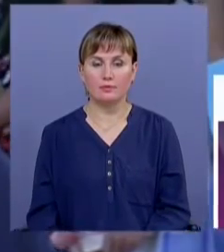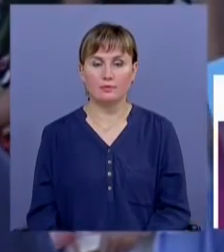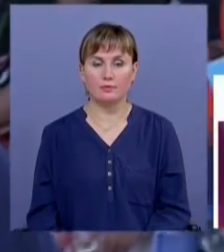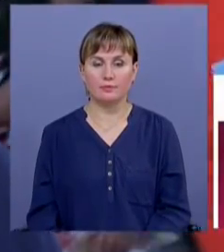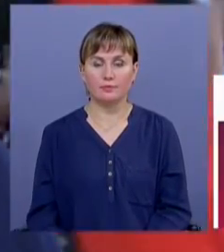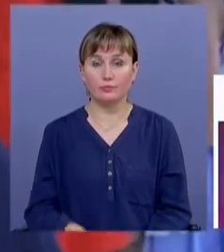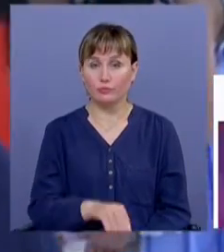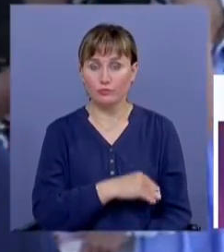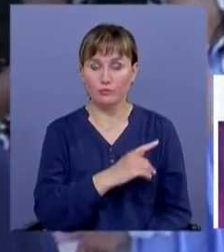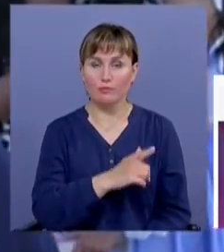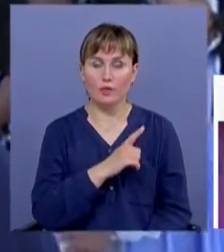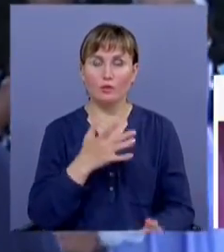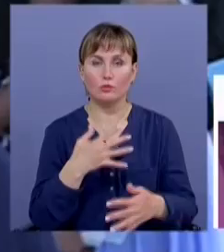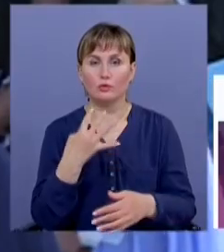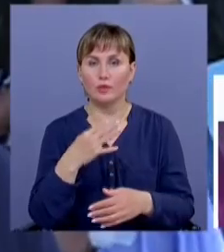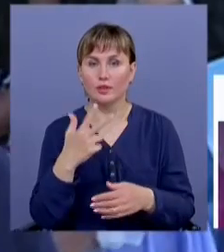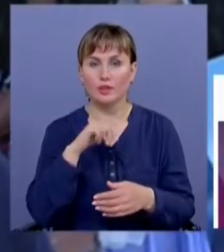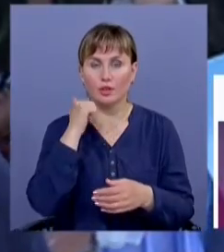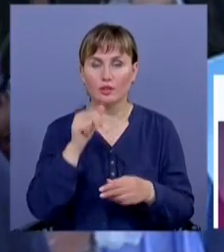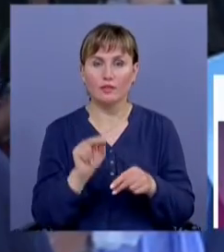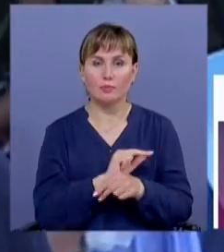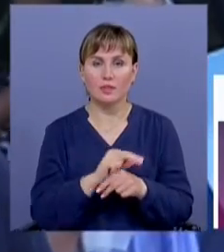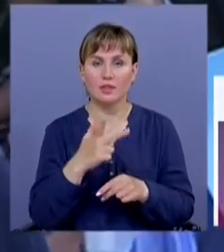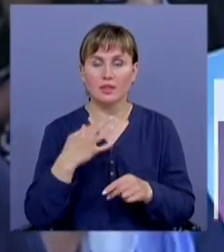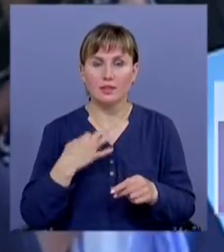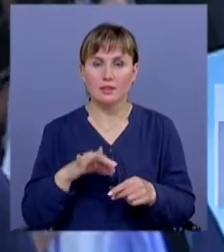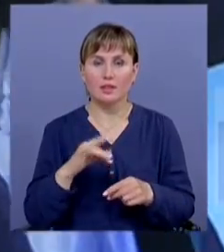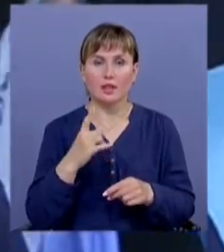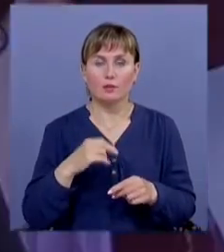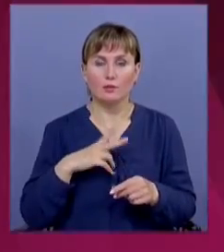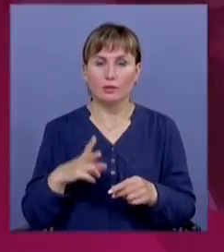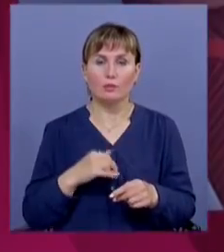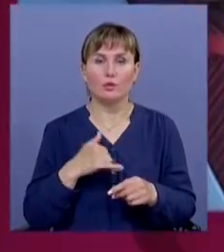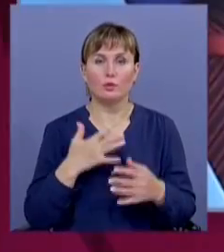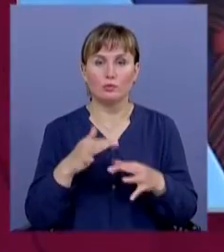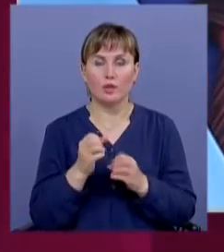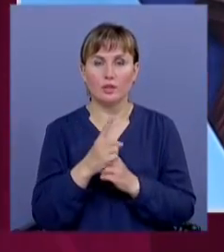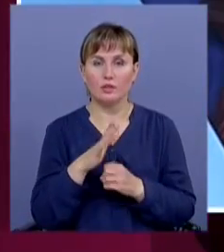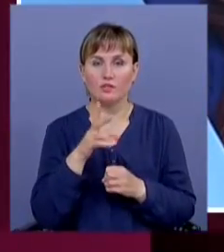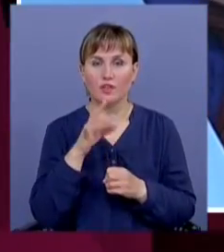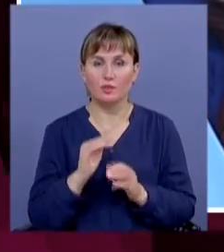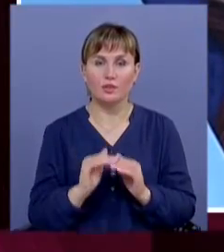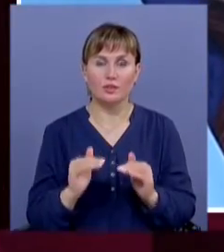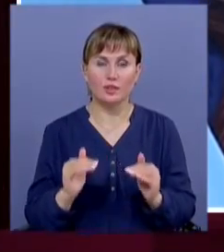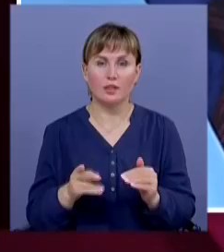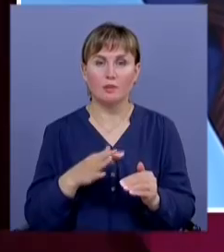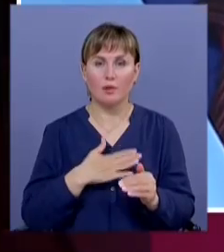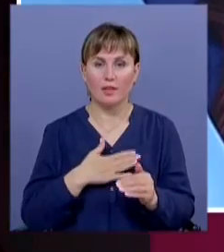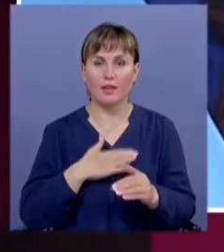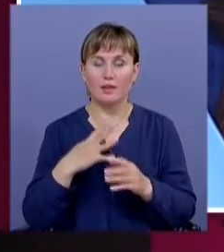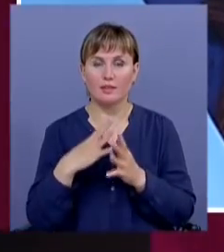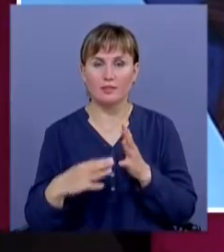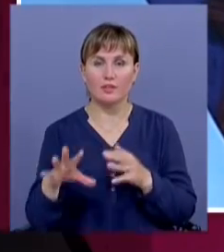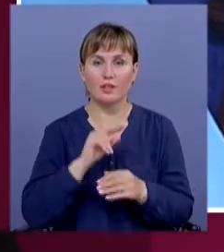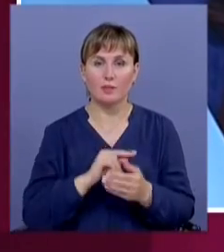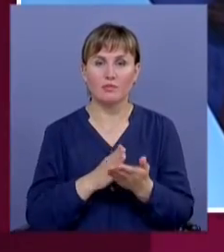С супругой мы вместе уже 43 года. Воспитали трех сыновей и одну дочь. У нас уже 11 внуков. Дети пошли по нашим стопам. Все